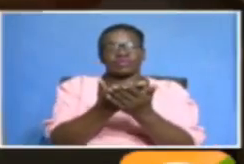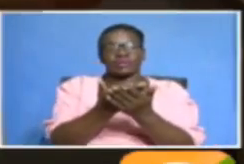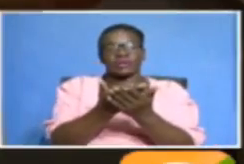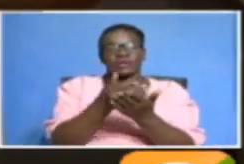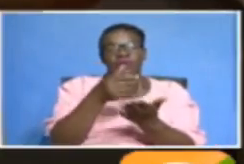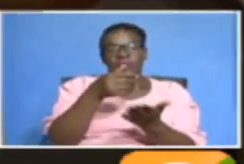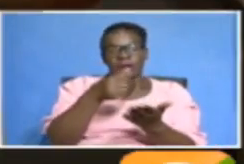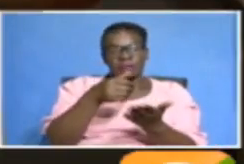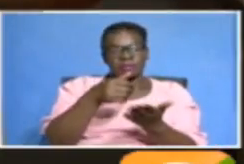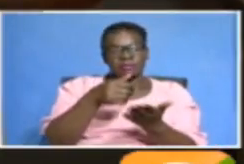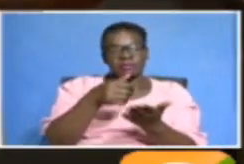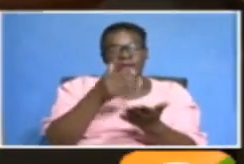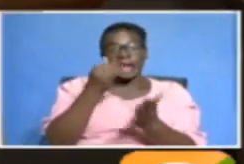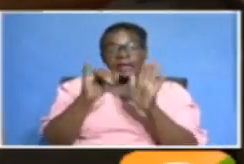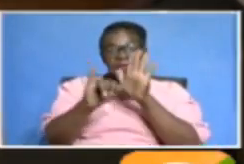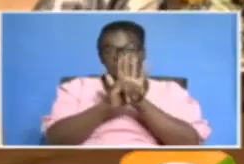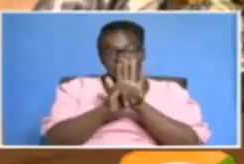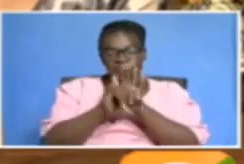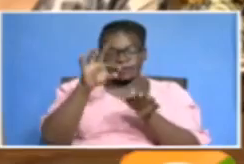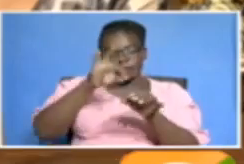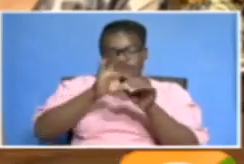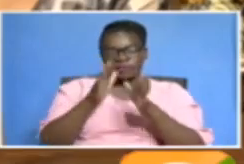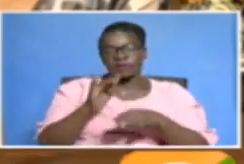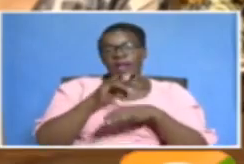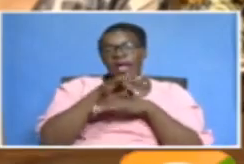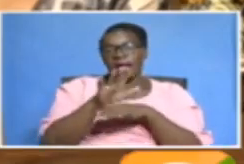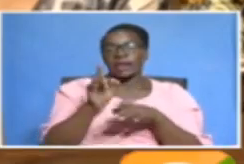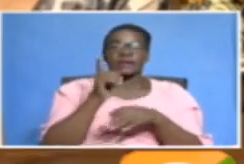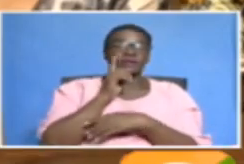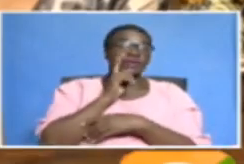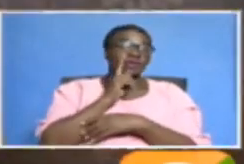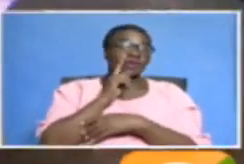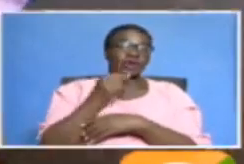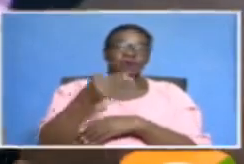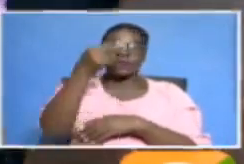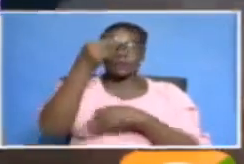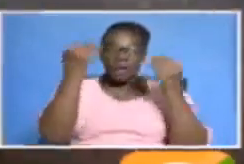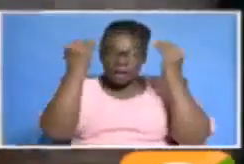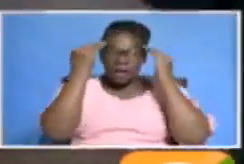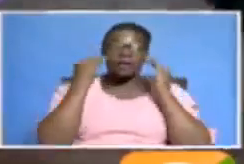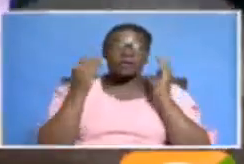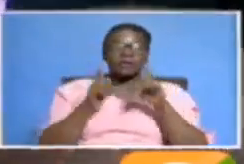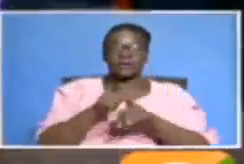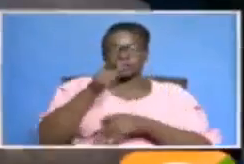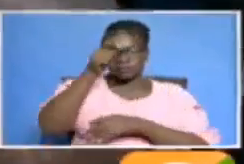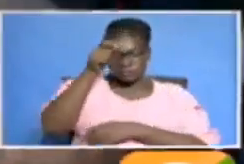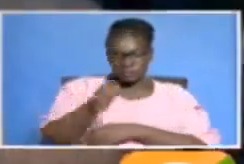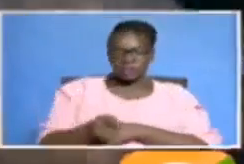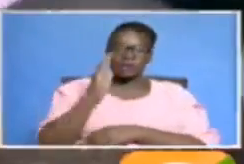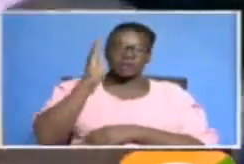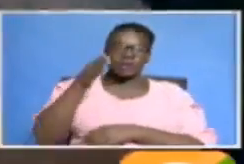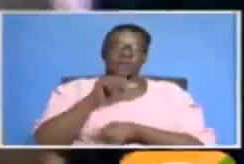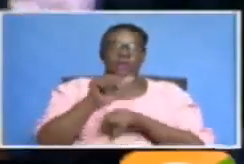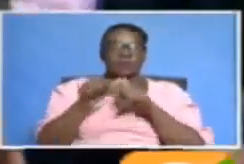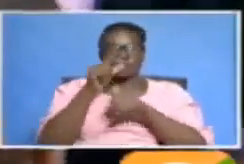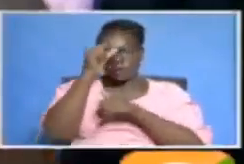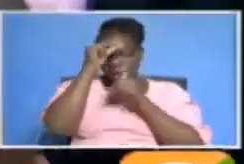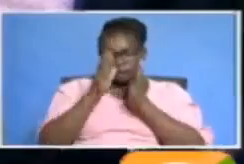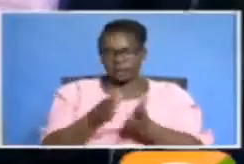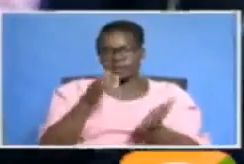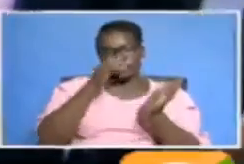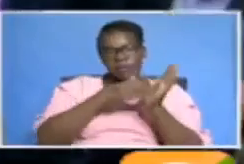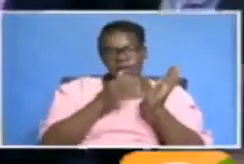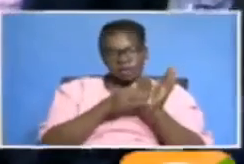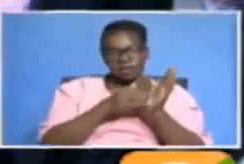wapiga kura mapema. Hapo kesho mahakama ya juu vile vile itakuwa inatoa uamuzi wa kesi inayohusisha uchaguzi wa gavana wa Machakos